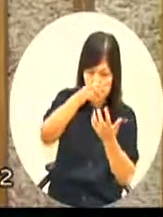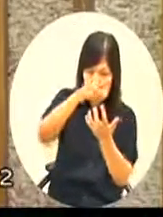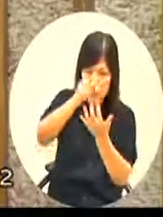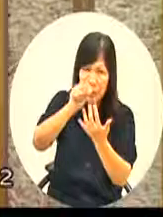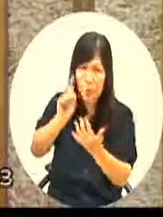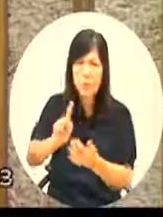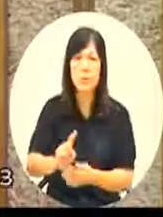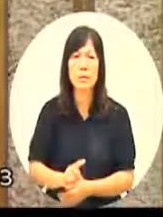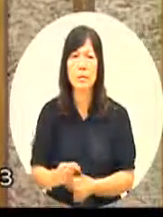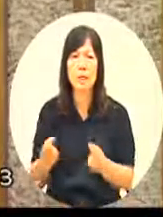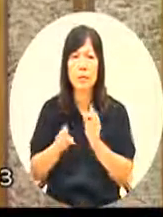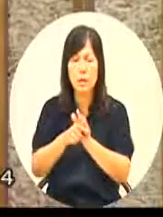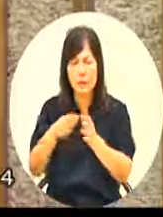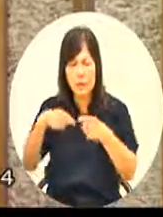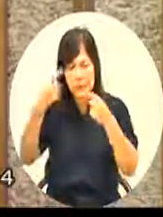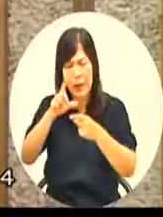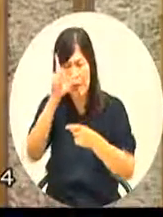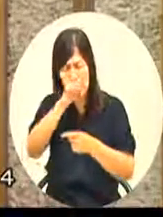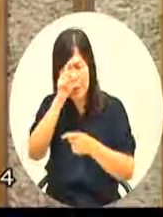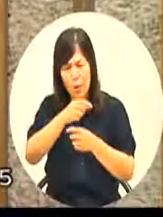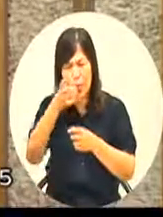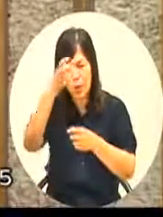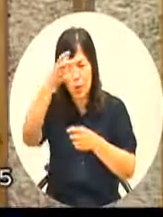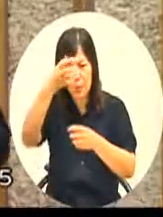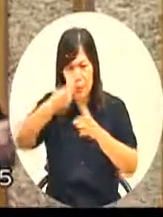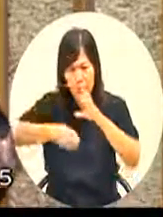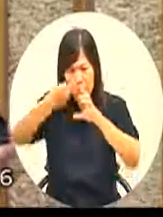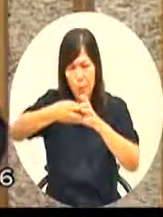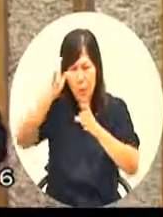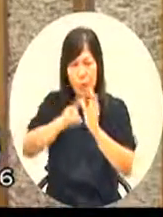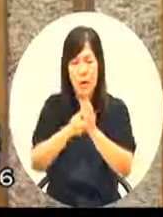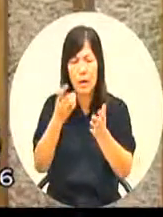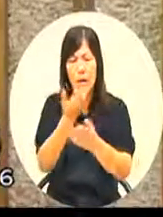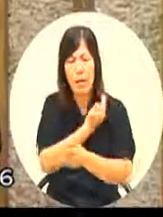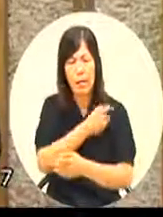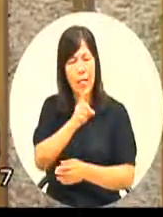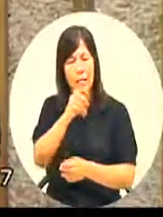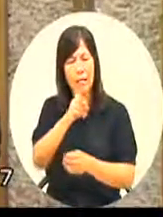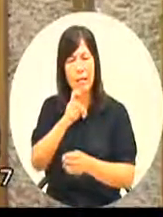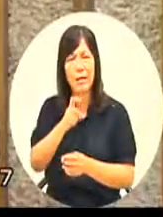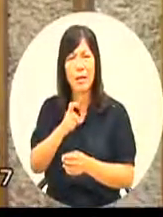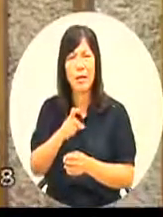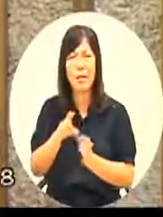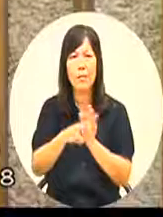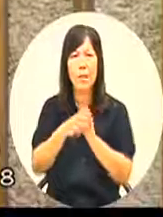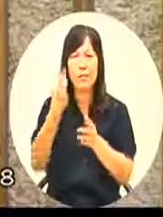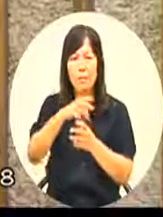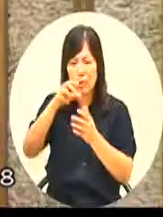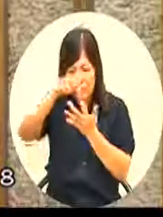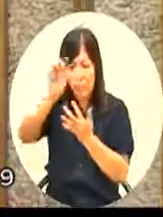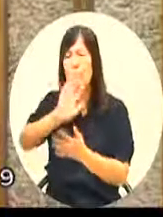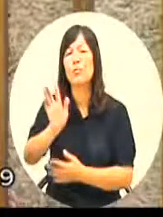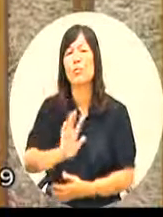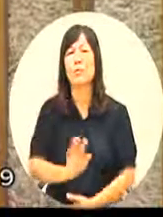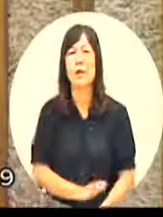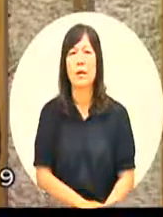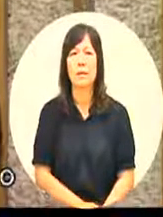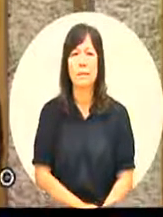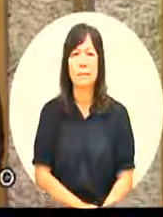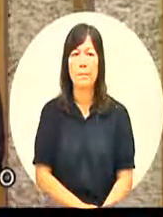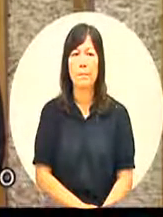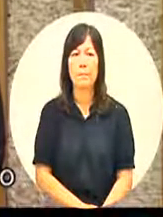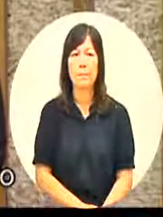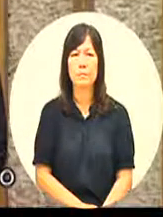是常常重播的这种让人家受不太了的这种台，好，那我们就可以不要选择它。